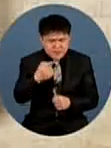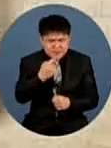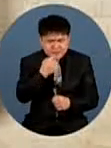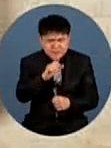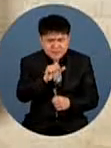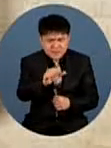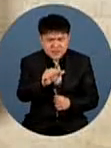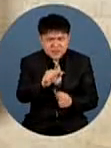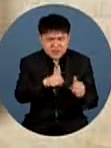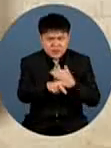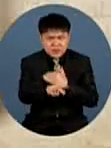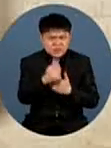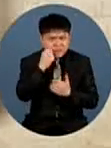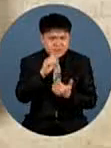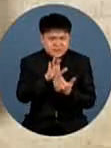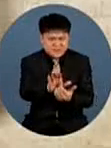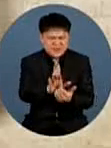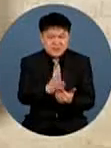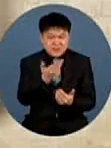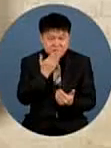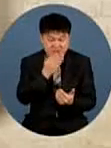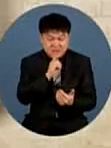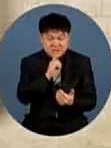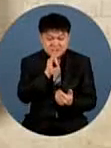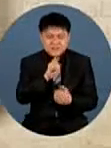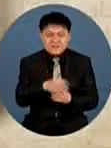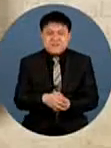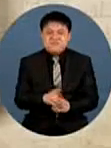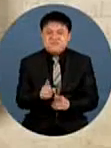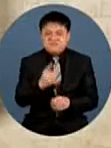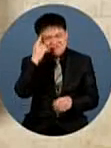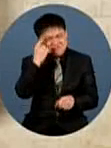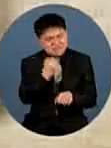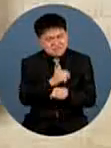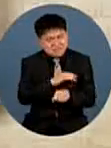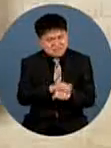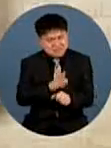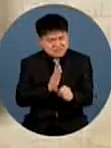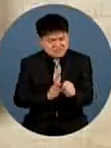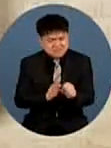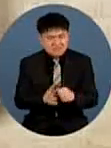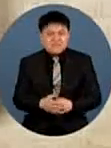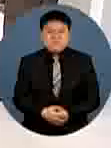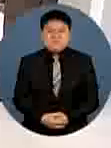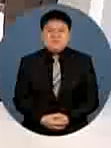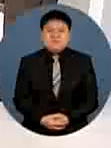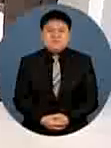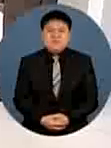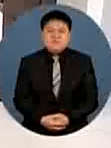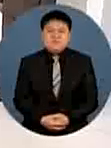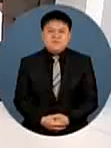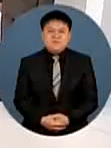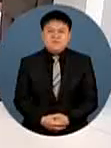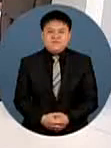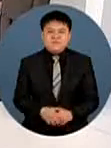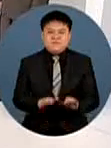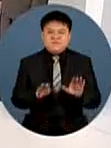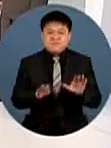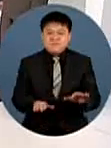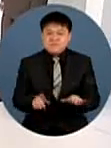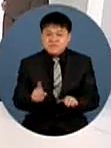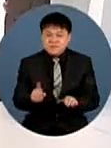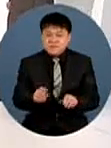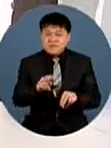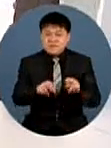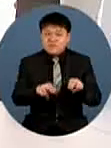있습니다. 네. 조금만 연구를 하면 수가 나오기 때문에 한번 살펴보시기 바랍니다. 네. 자, 오늘 승부의